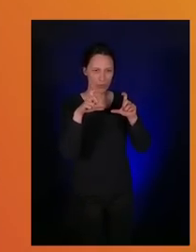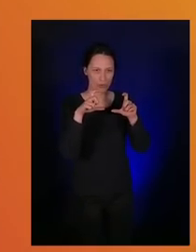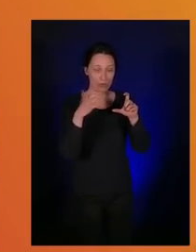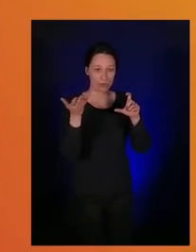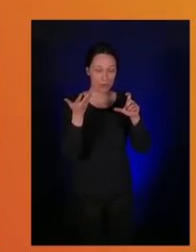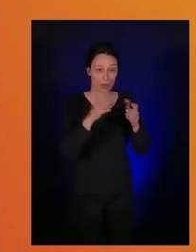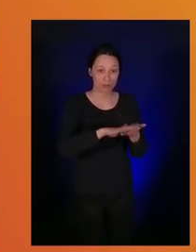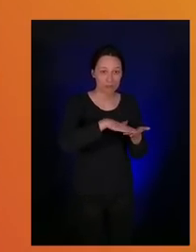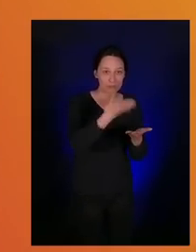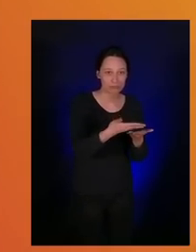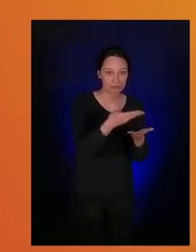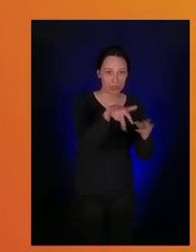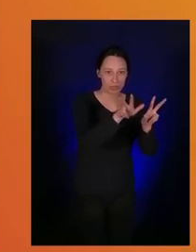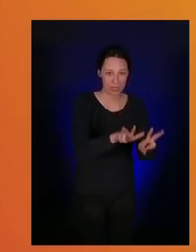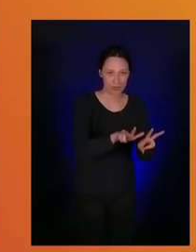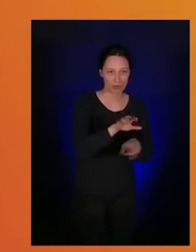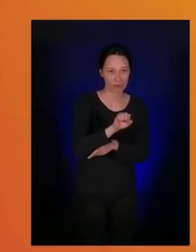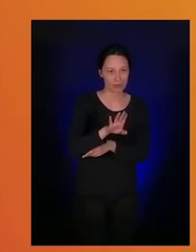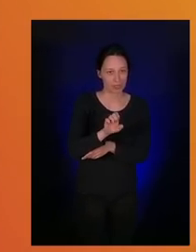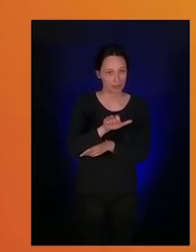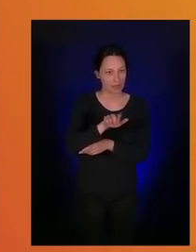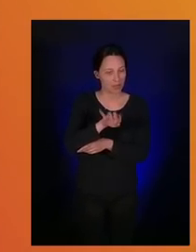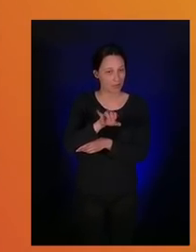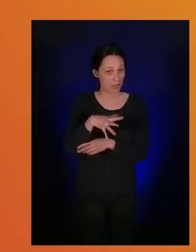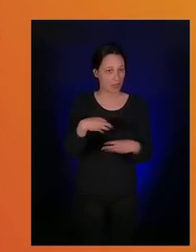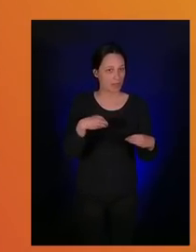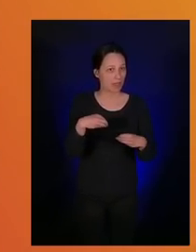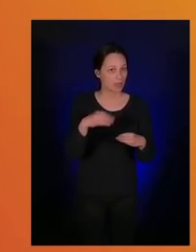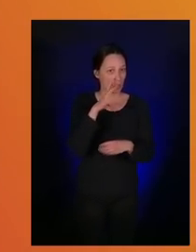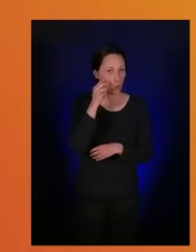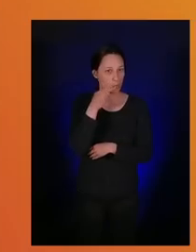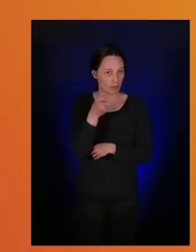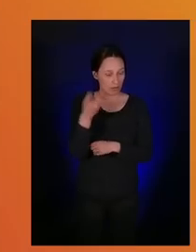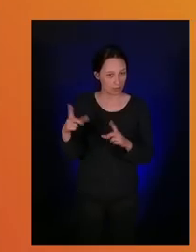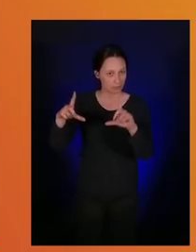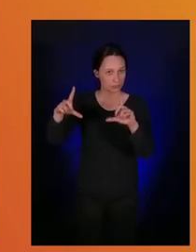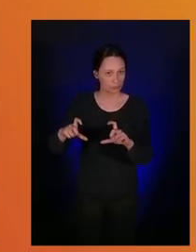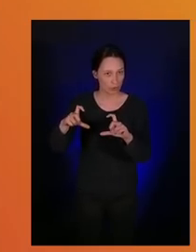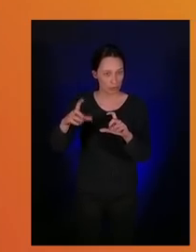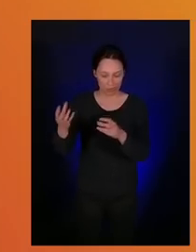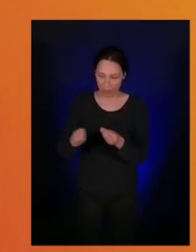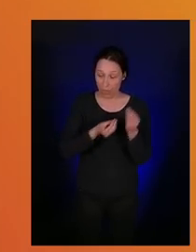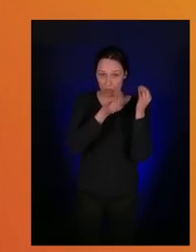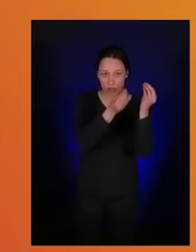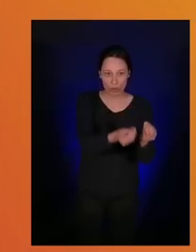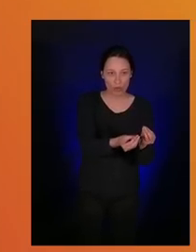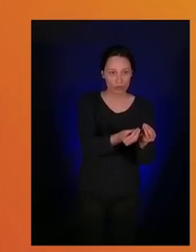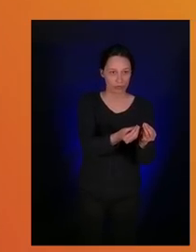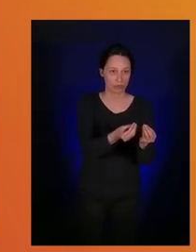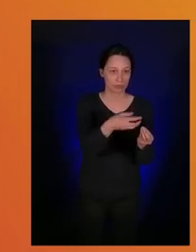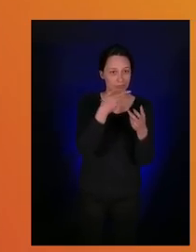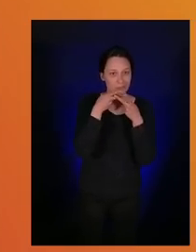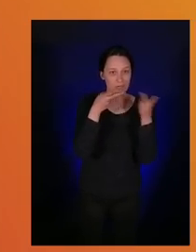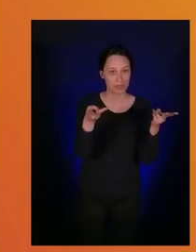l'ordinateur de Sébastien Crépel, le directeur de l'Humain, et on lui a dit « tu n'avais pas donné ce discours à un autre journaliste ». Donc tu